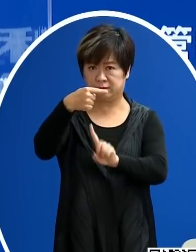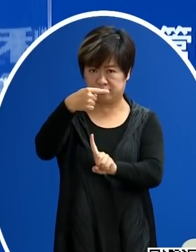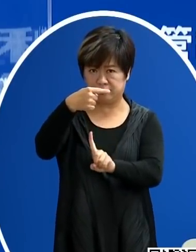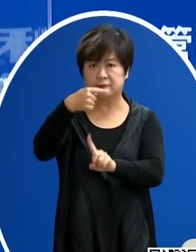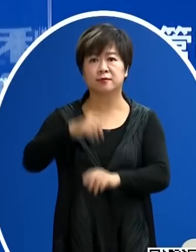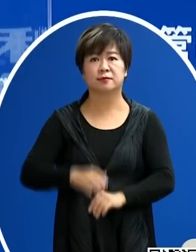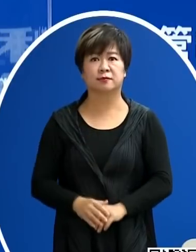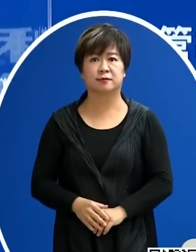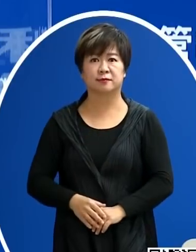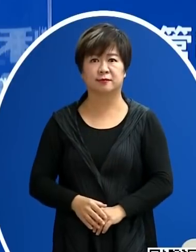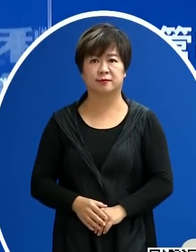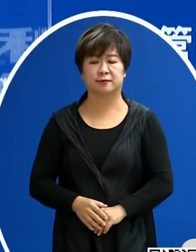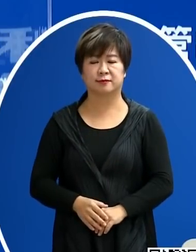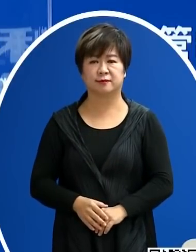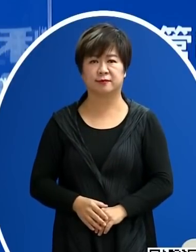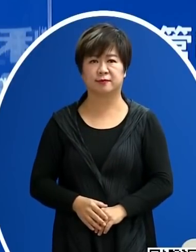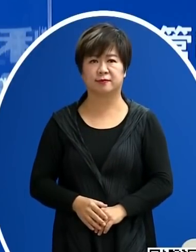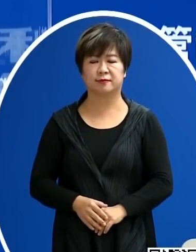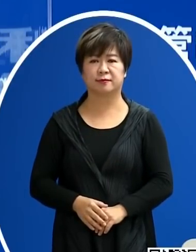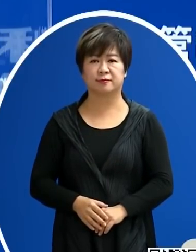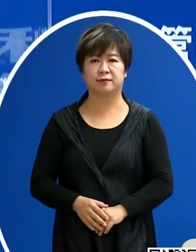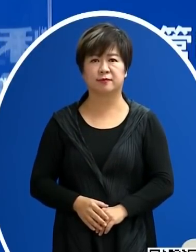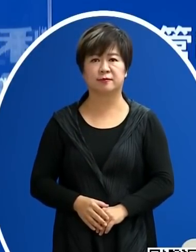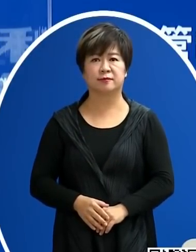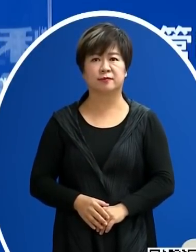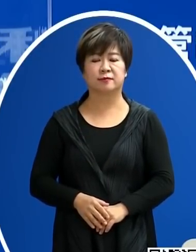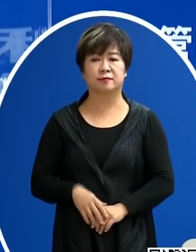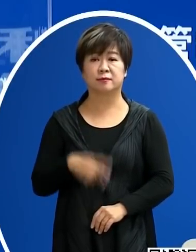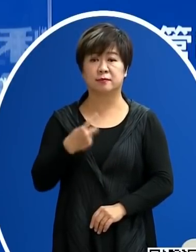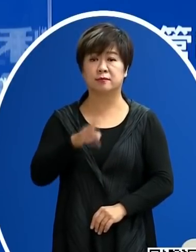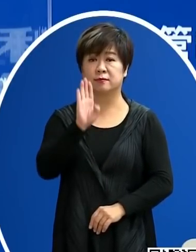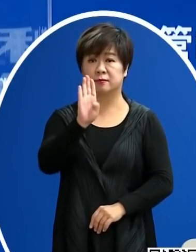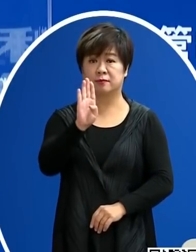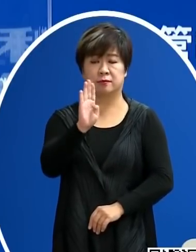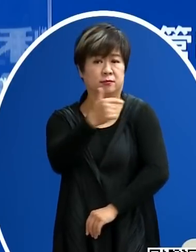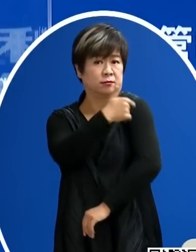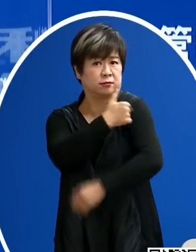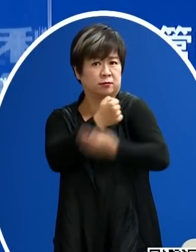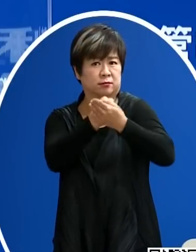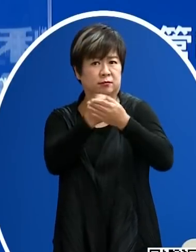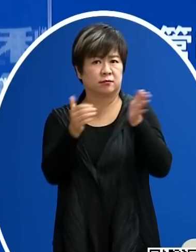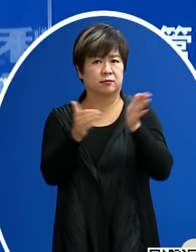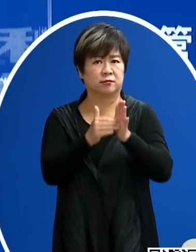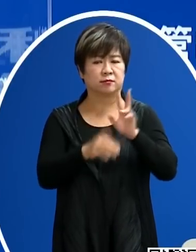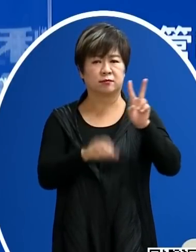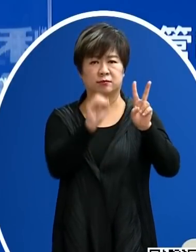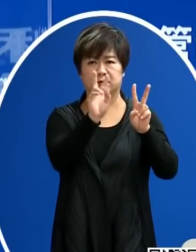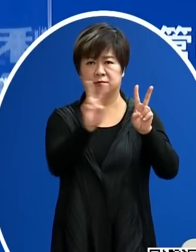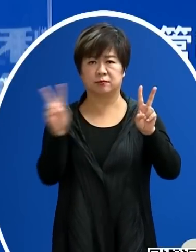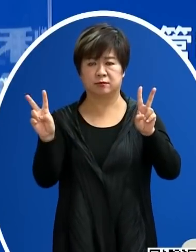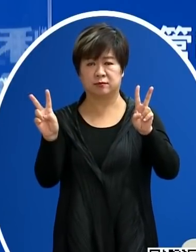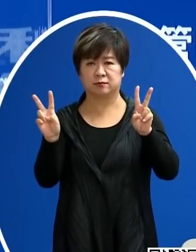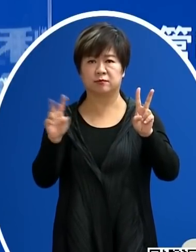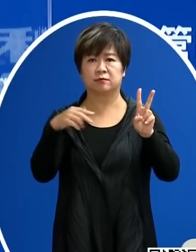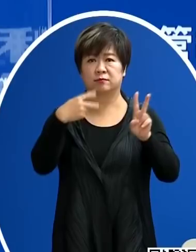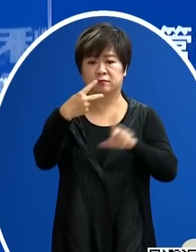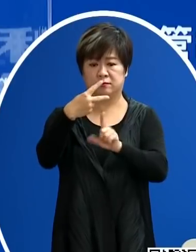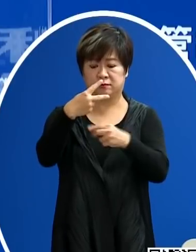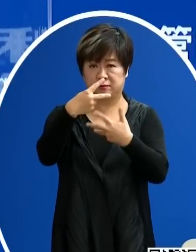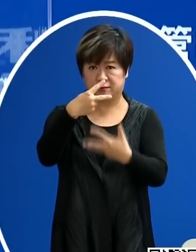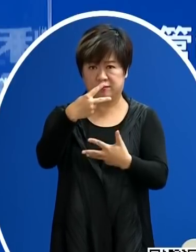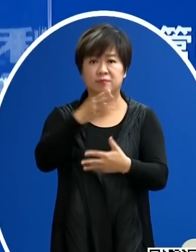2022年1月31日哈。好，那刚刚 BNT 疫苗的效期是到2022年2月8号哈，